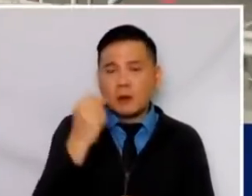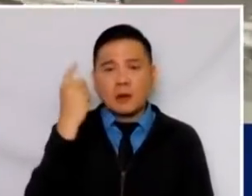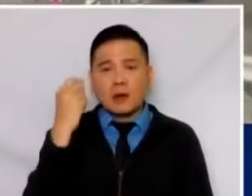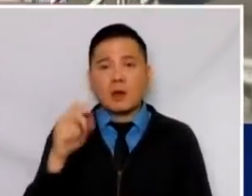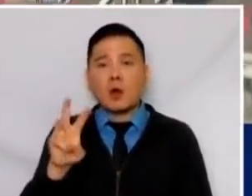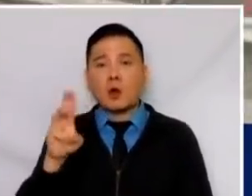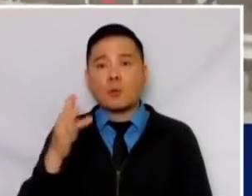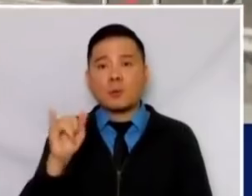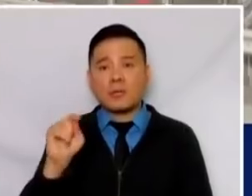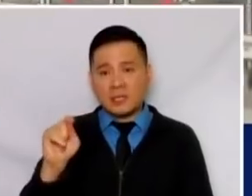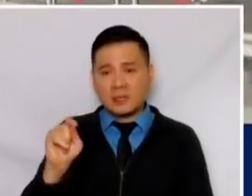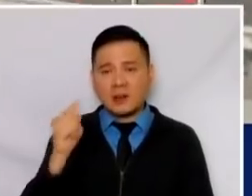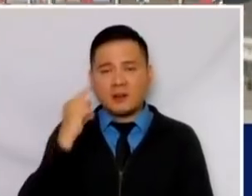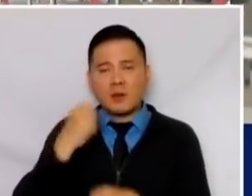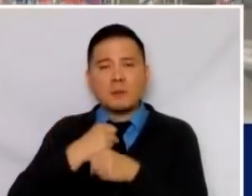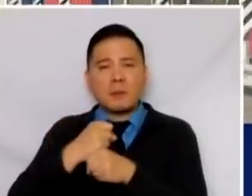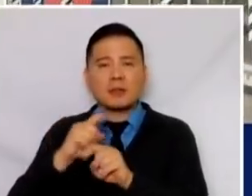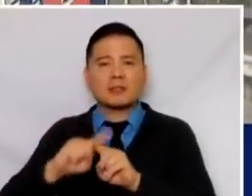gumagawa ng harina